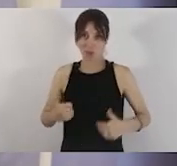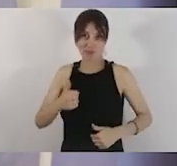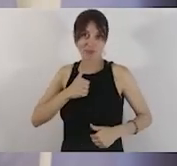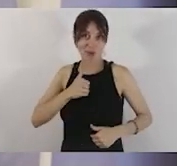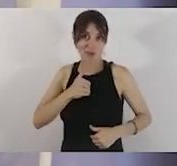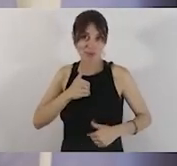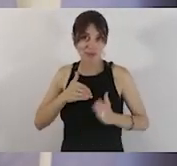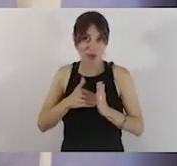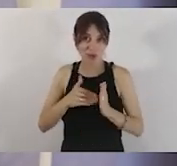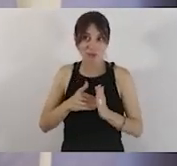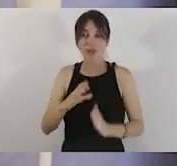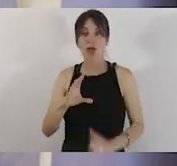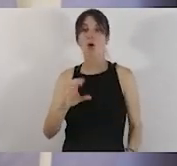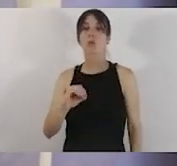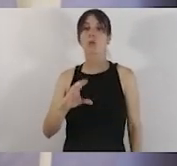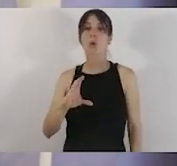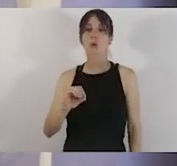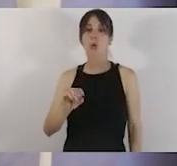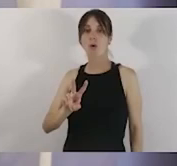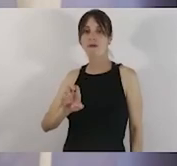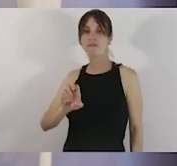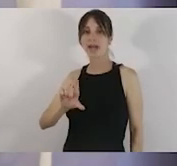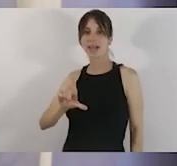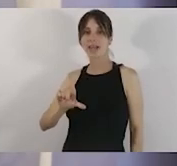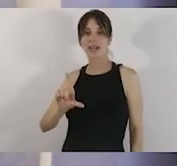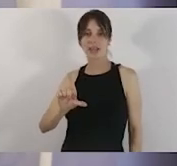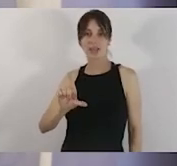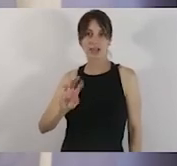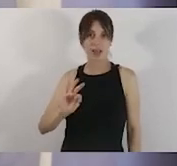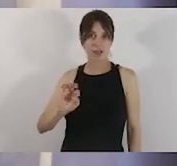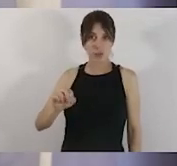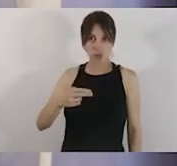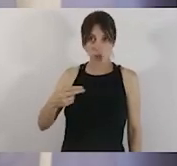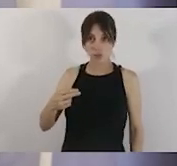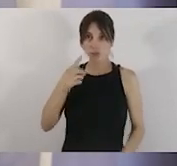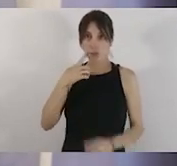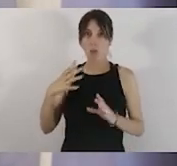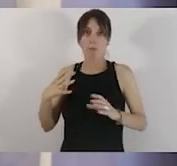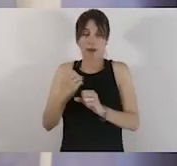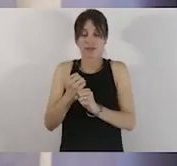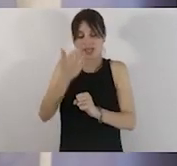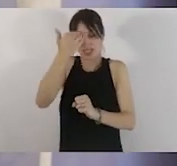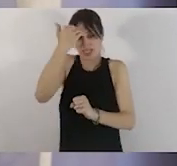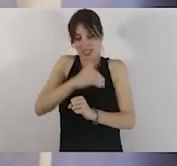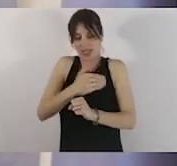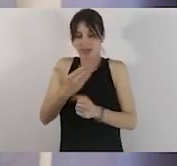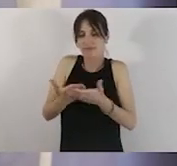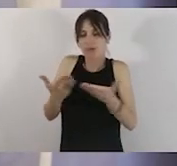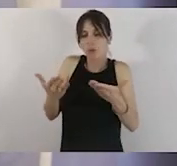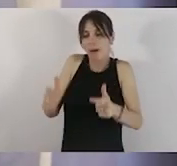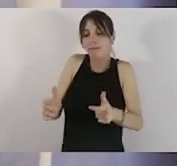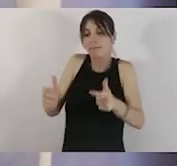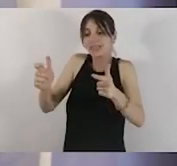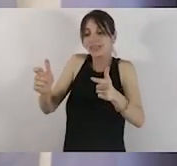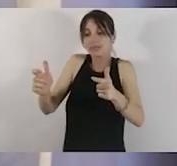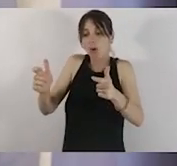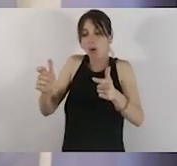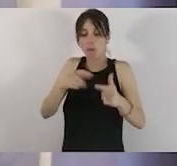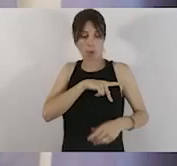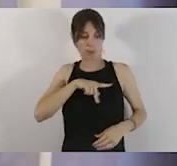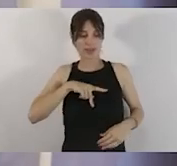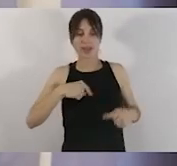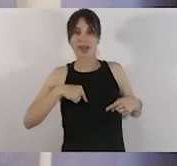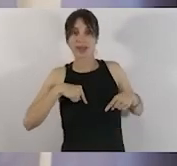concerne Coco Velten, et ça me permet de faire un petit point très rapide. Vous savez que c'est un bâtiment de l'État, un grand bâtiment de